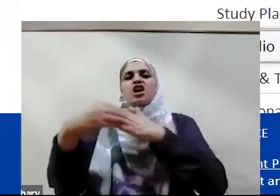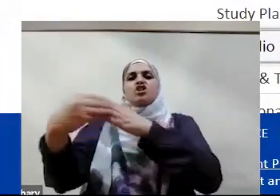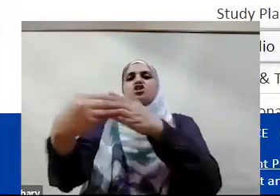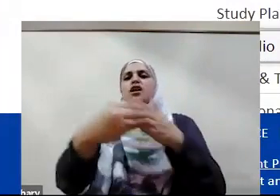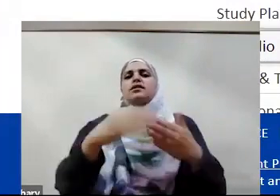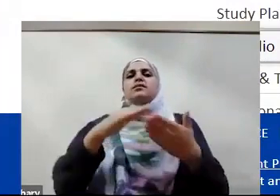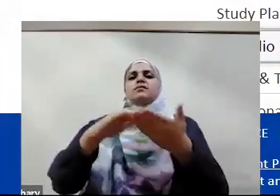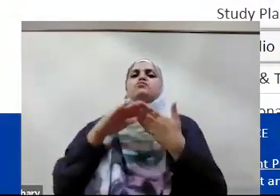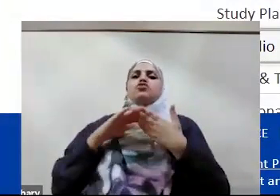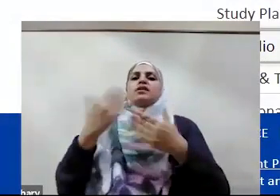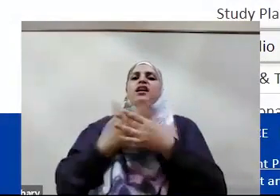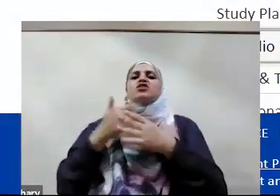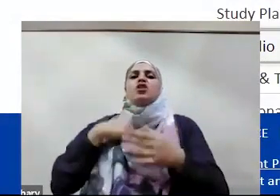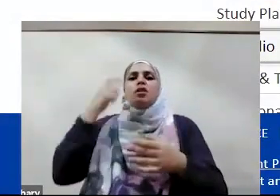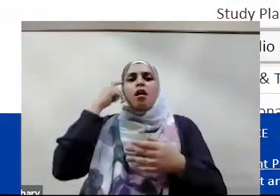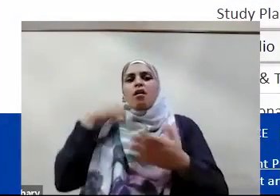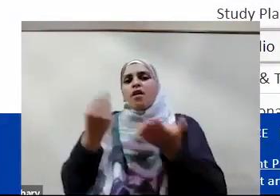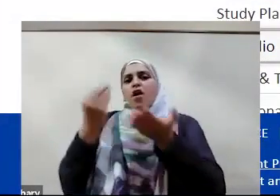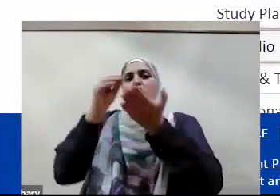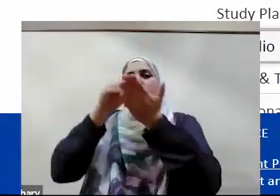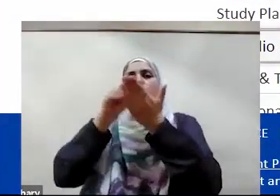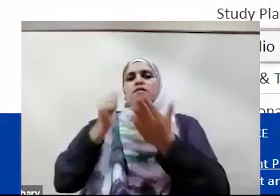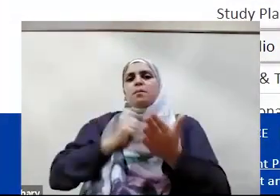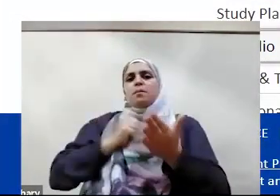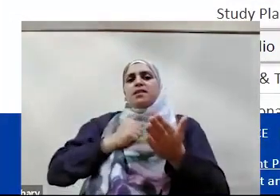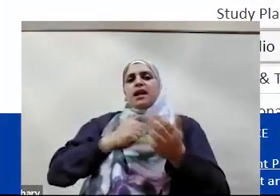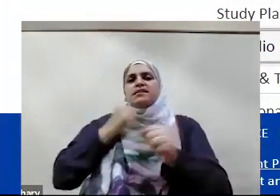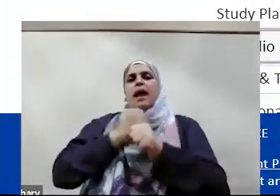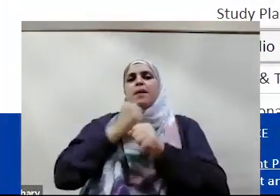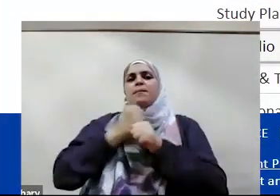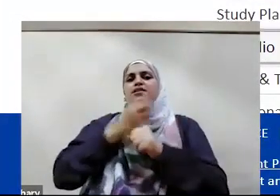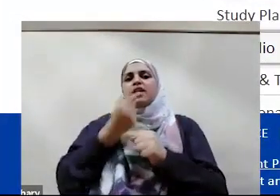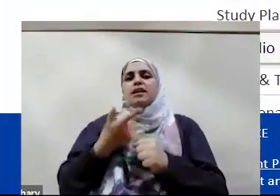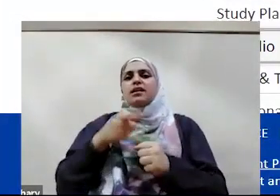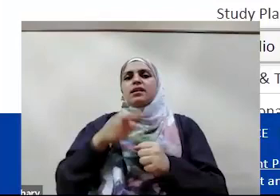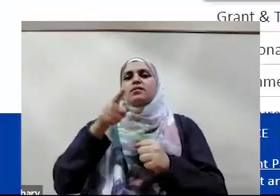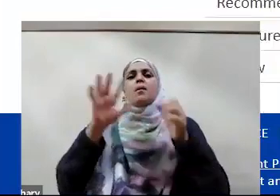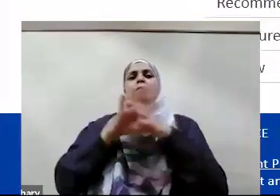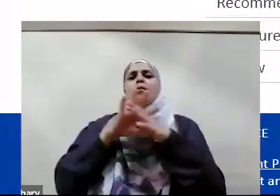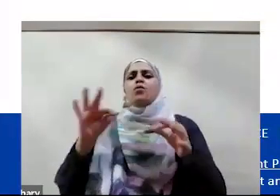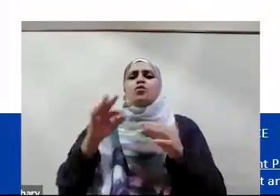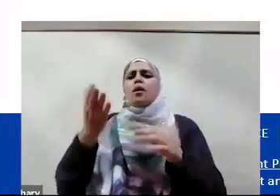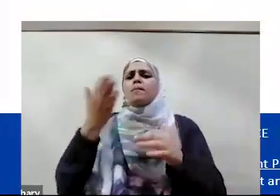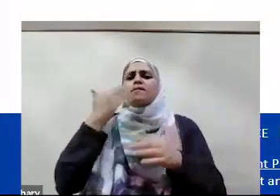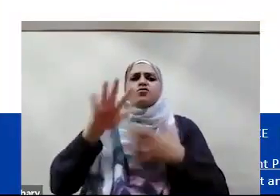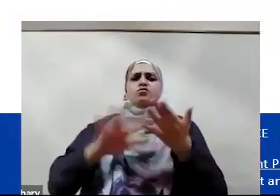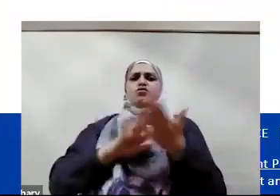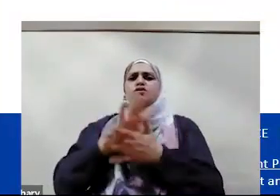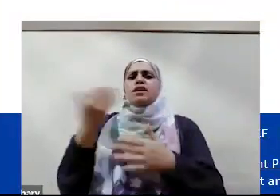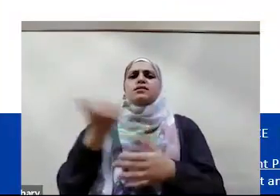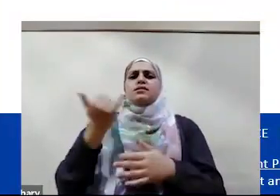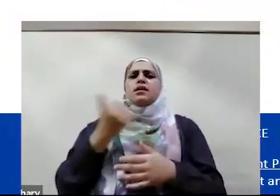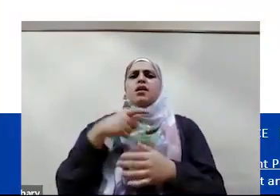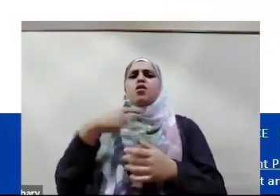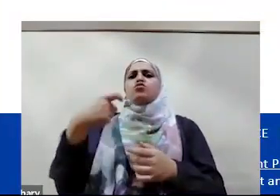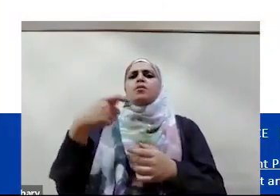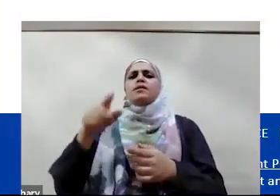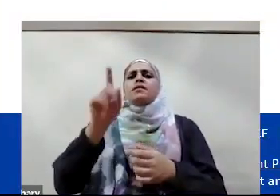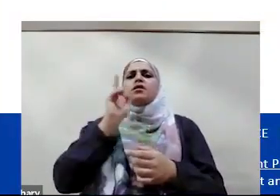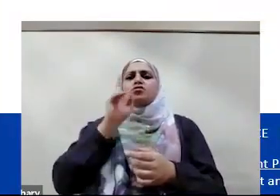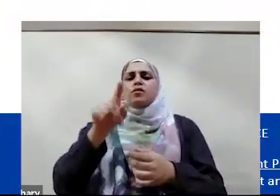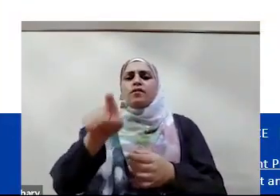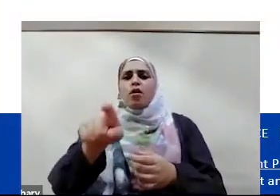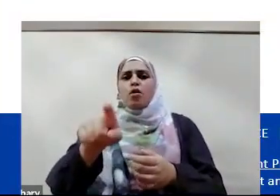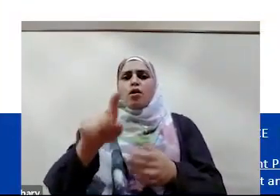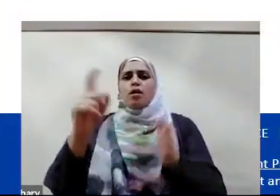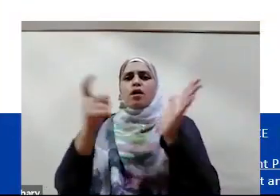أرفع الحاجات بتاعتي. الموضوع ما بيكونش فيه مشكلة، أنا عندي هنا